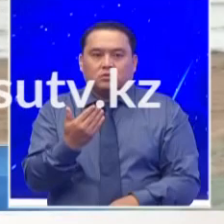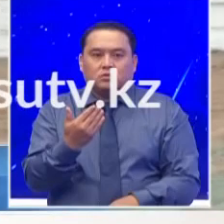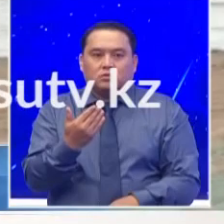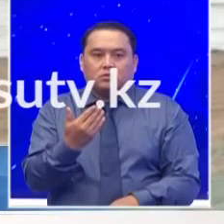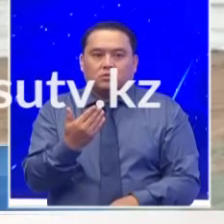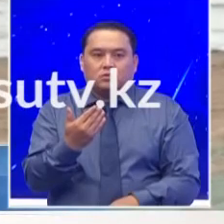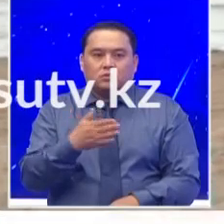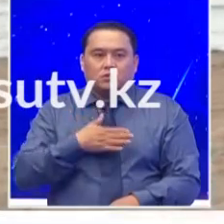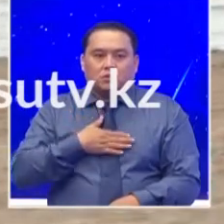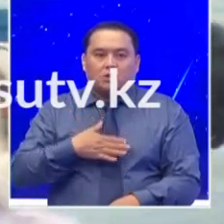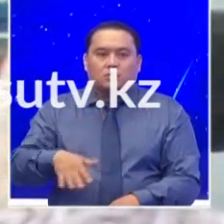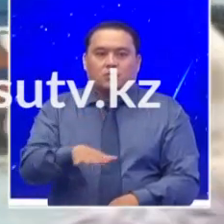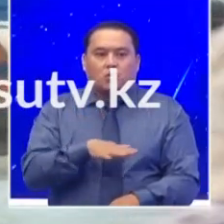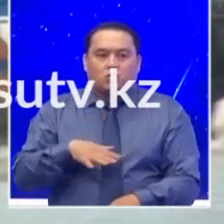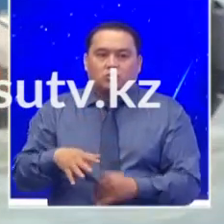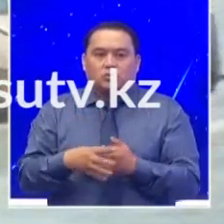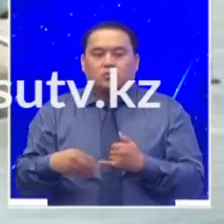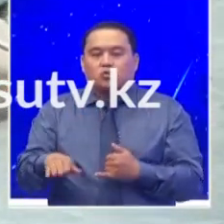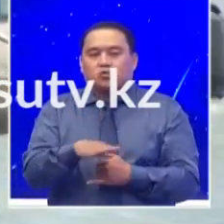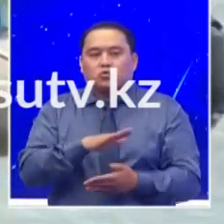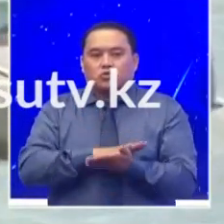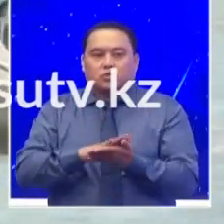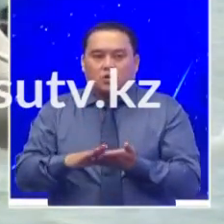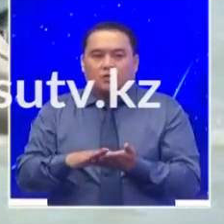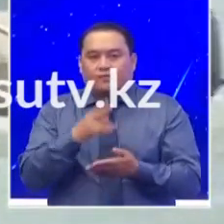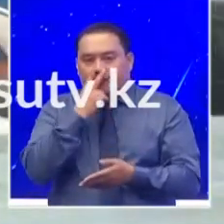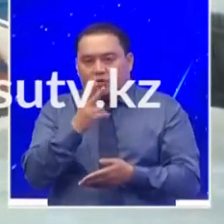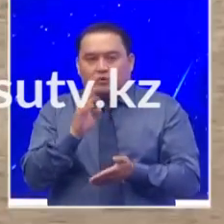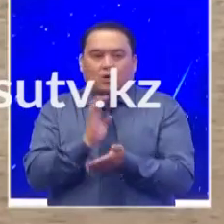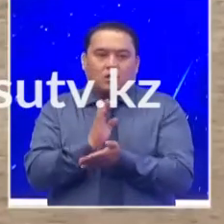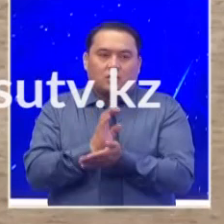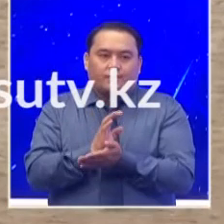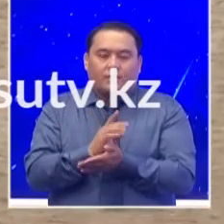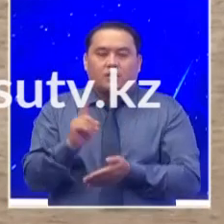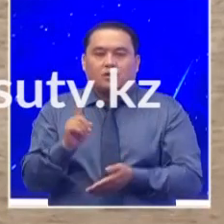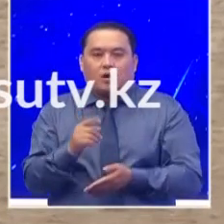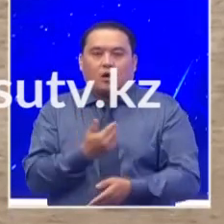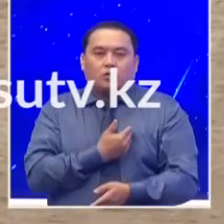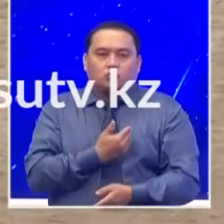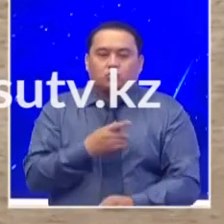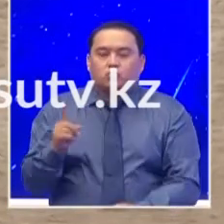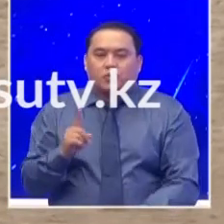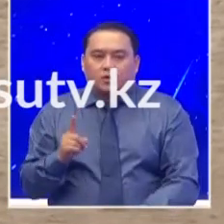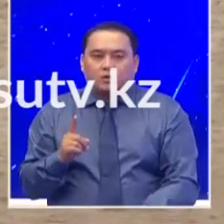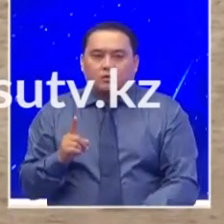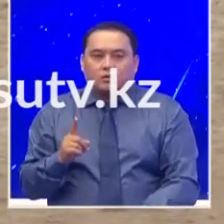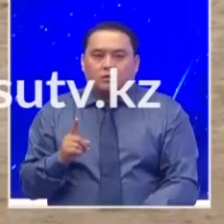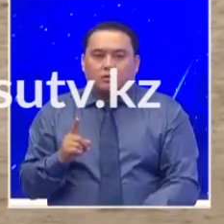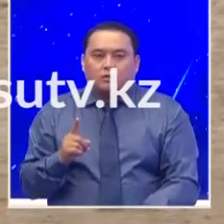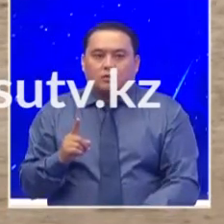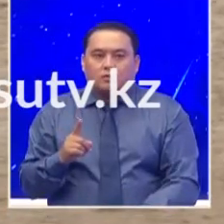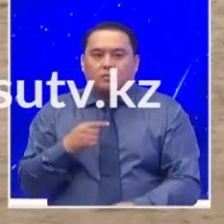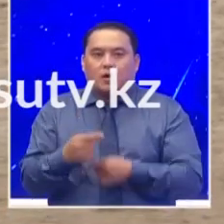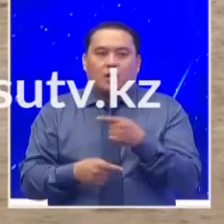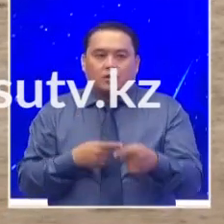держали наш пляж, нашу землю в чистоте. Замечаю, как загрязняется наша планета. Я хочу, чтобы наше